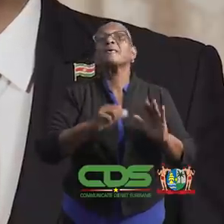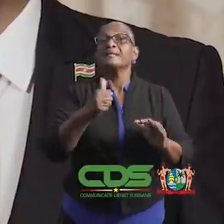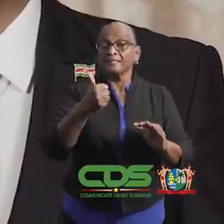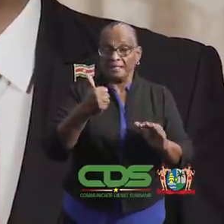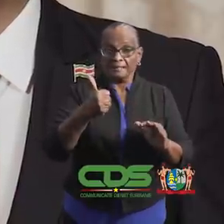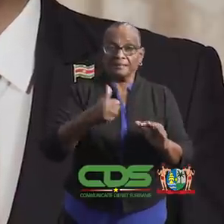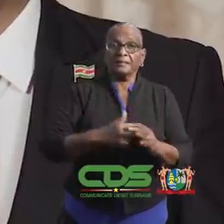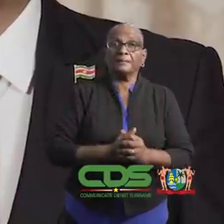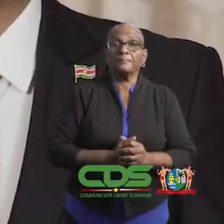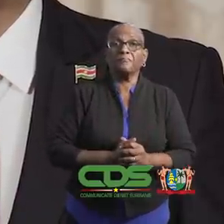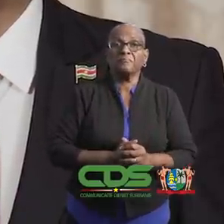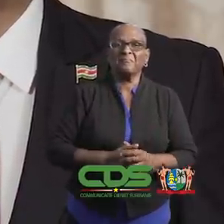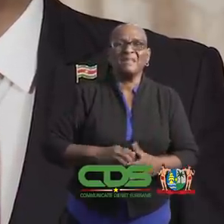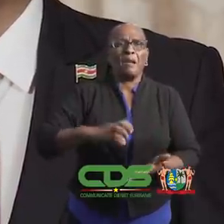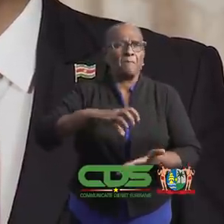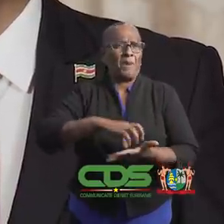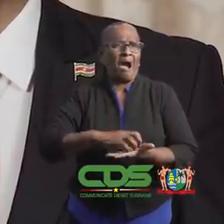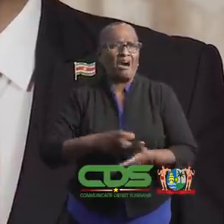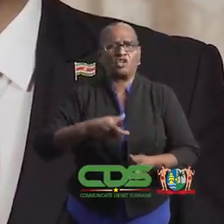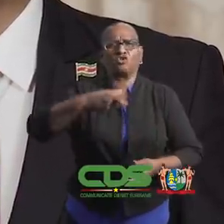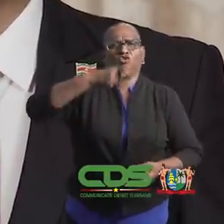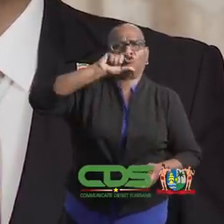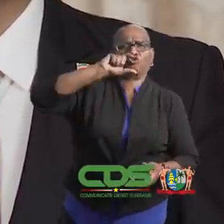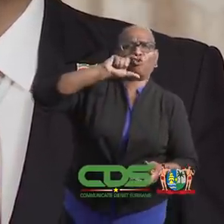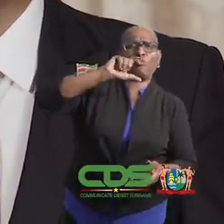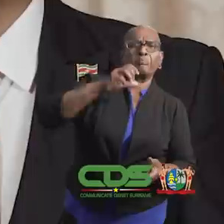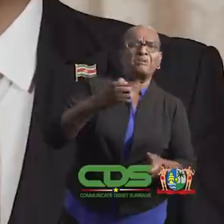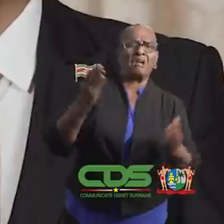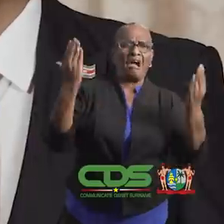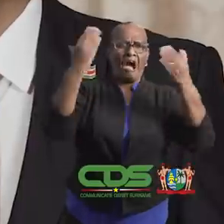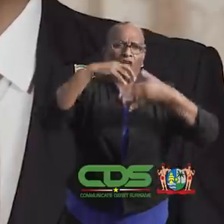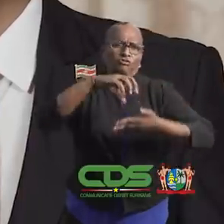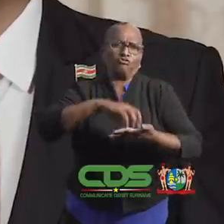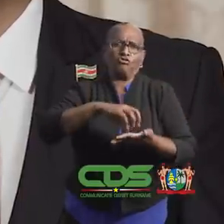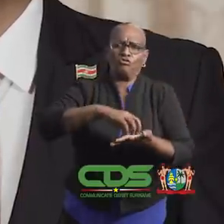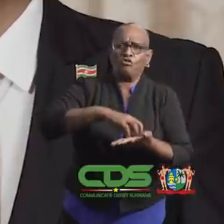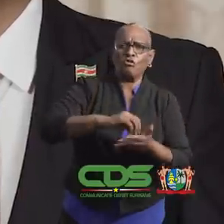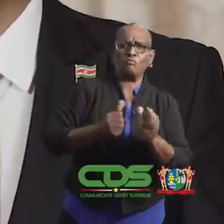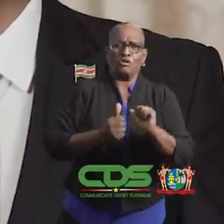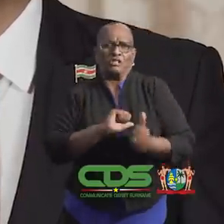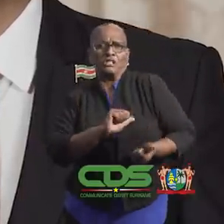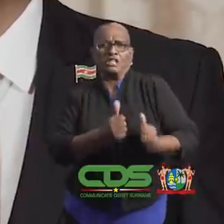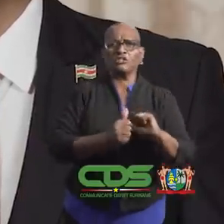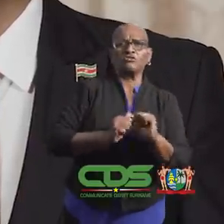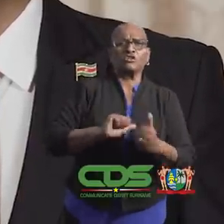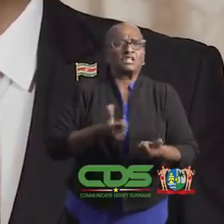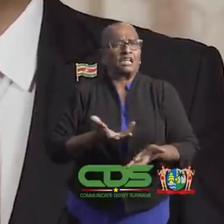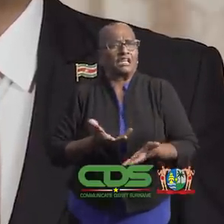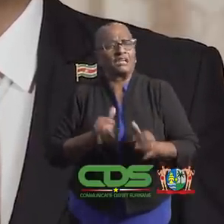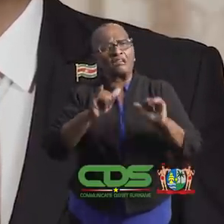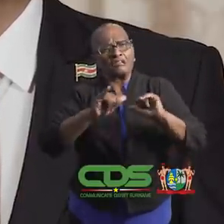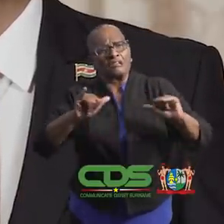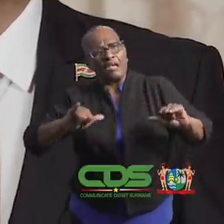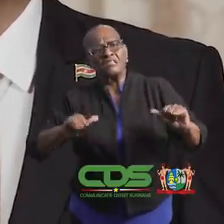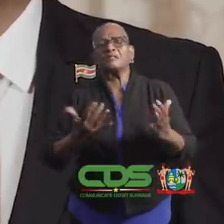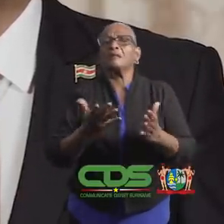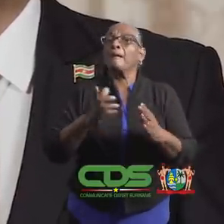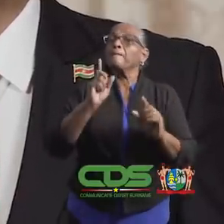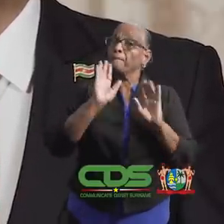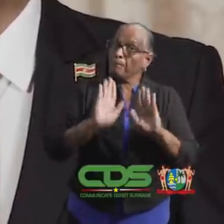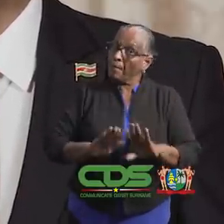Maatregel 6. Bordelen, bars, nachtclubs, dancings, discotheken en dergelijke blijven